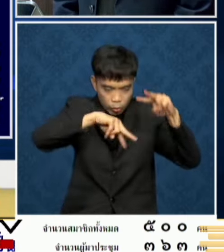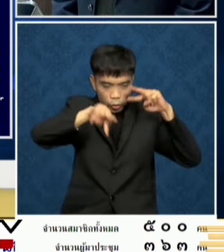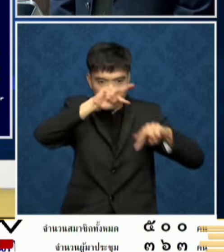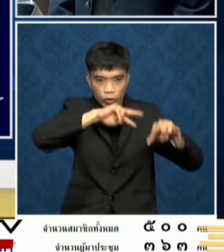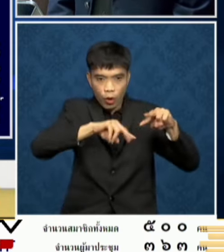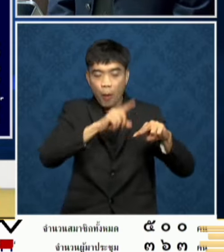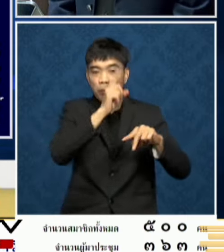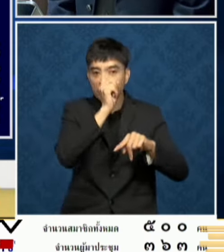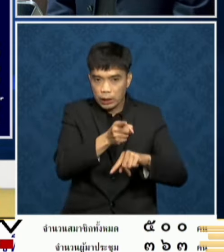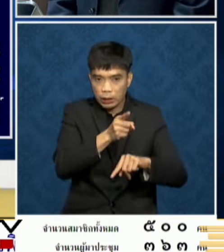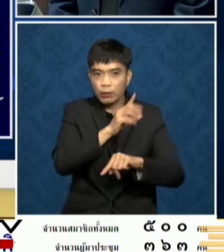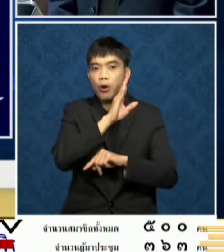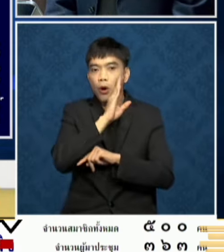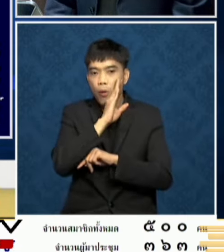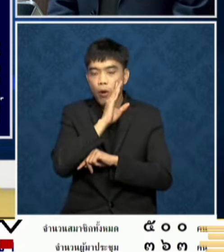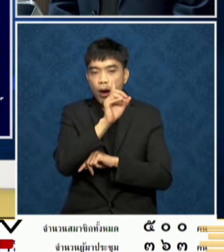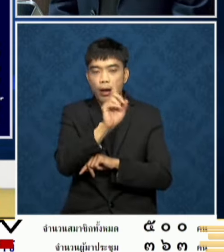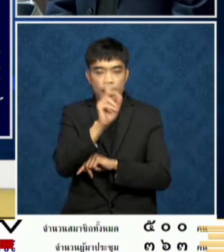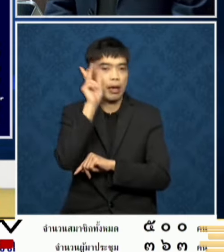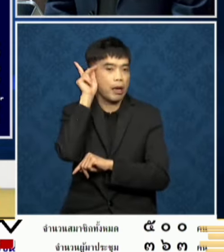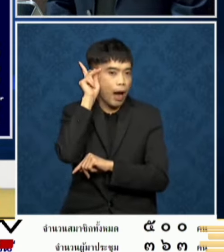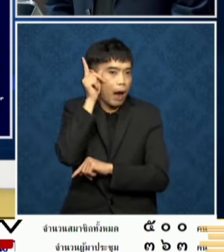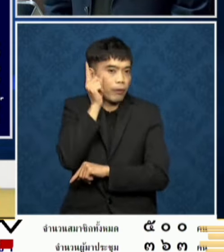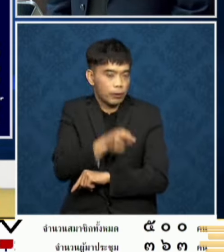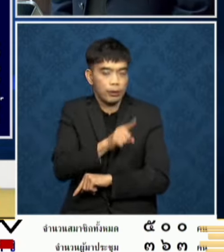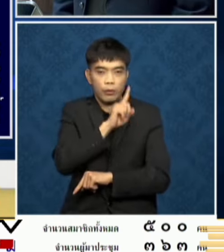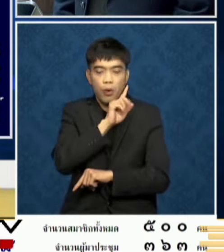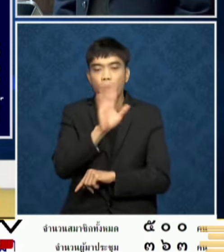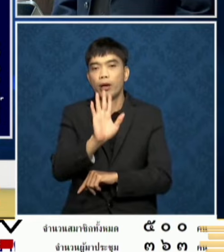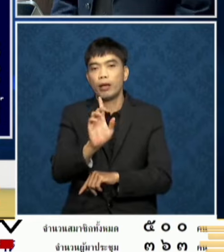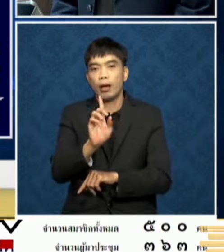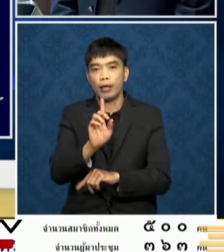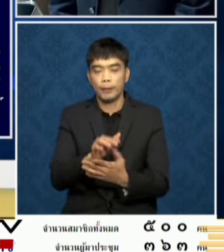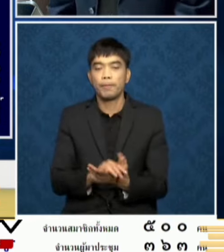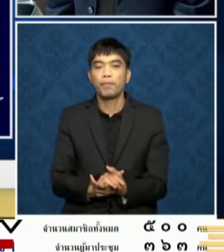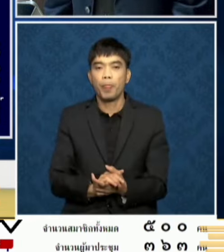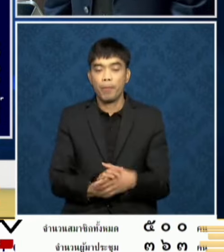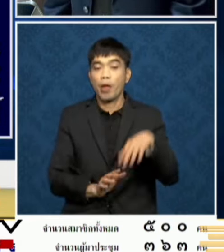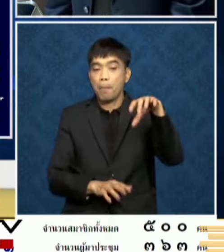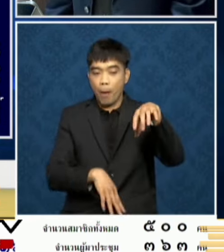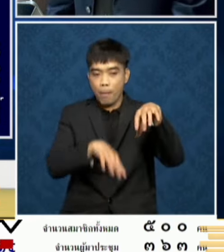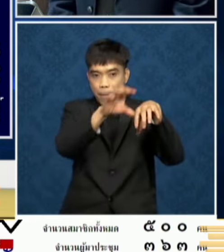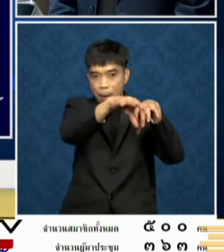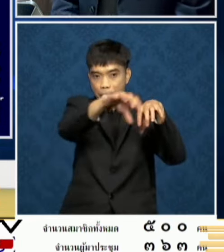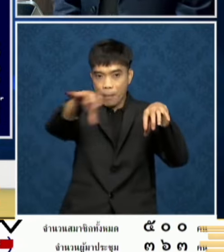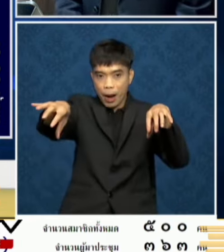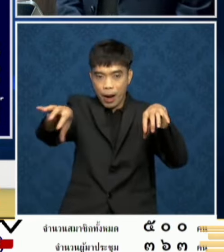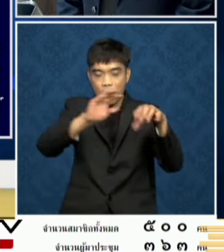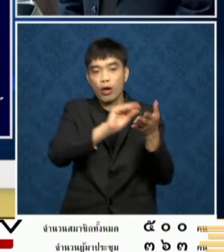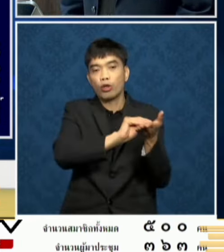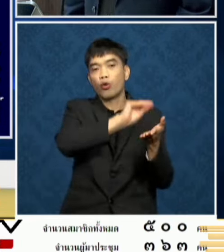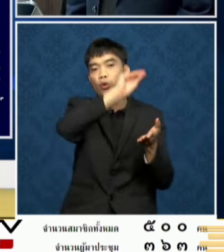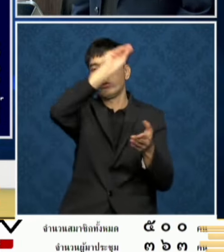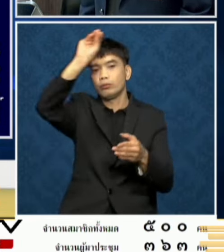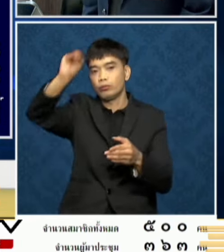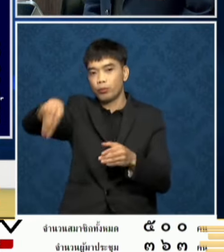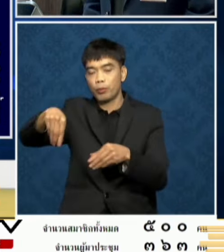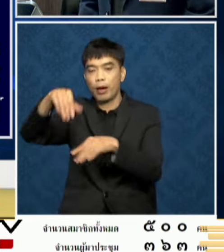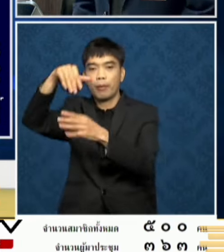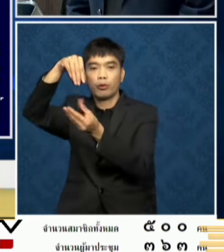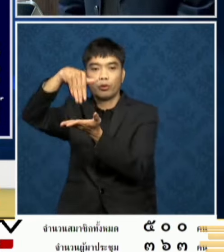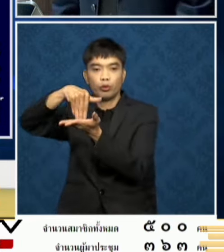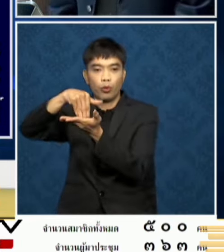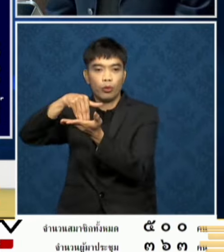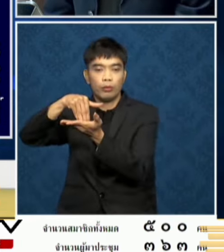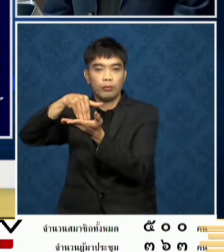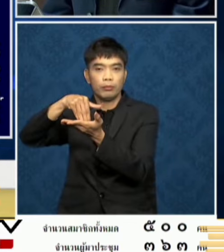าจะตรวจสอบข้อเท็จจริงจากหน่วยงานราชการเท่านั้นหลังจากนั้นหน่วยงานต่างๆก็จะส่งข้อมูลกลับจากที่ศูนย์ต่อไปซึ่งจ